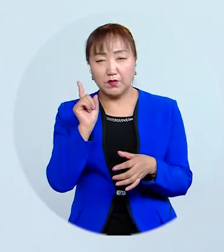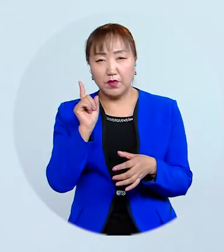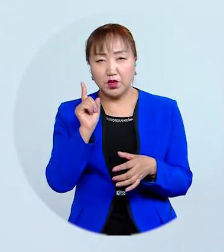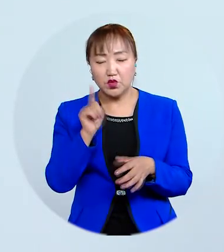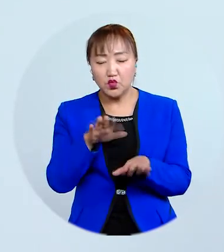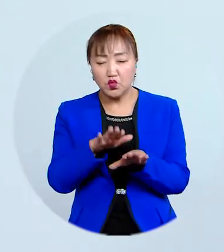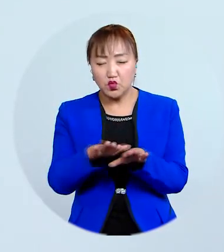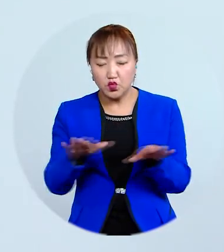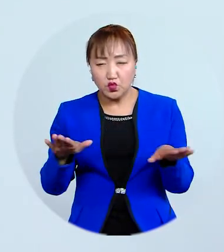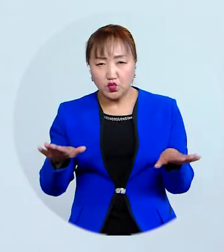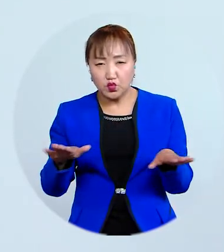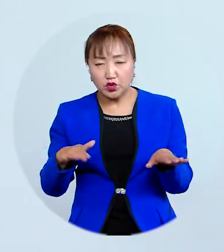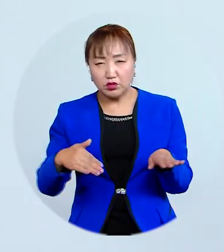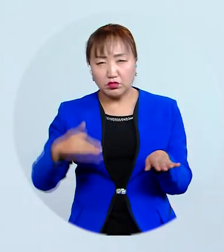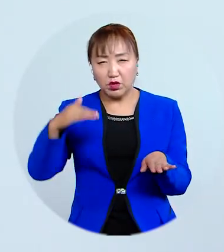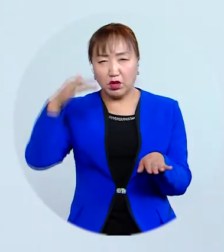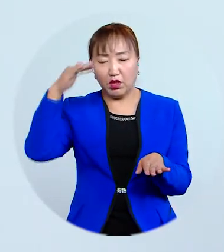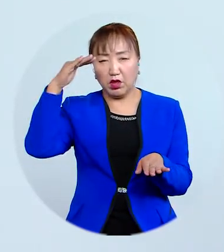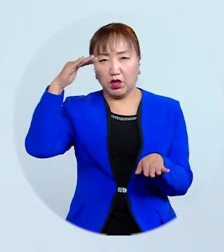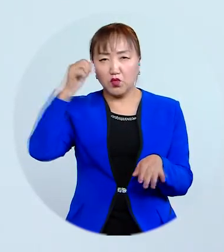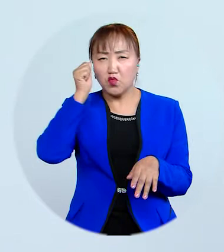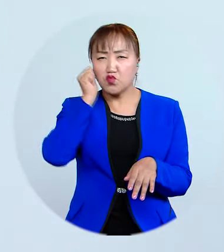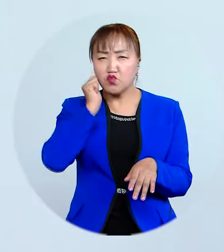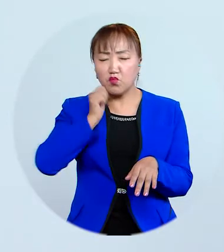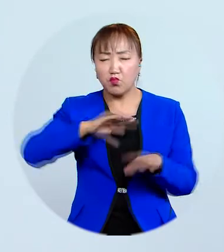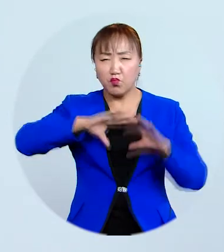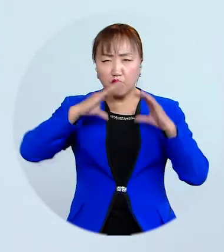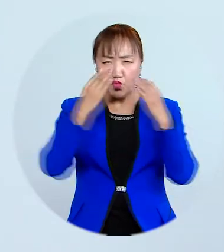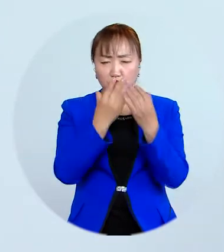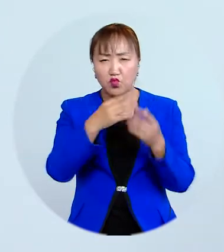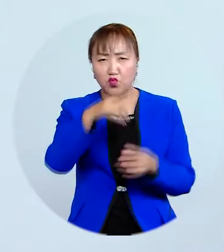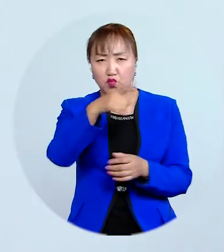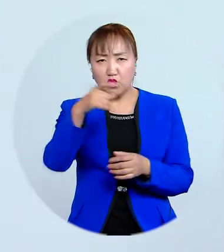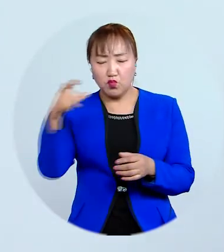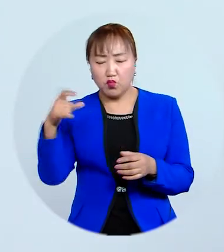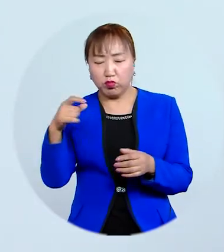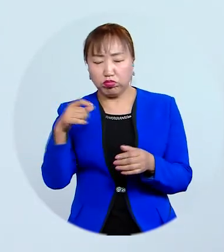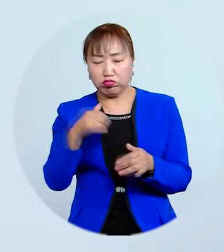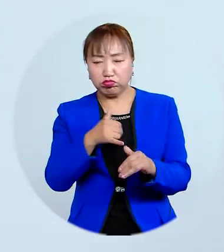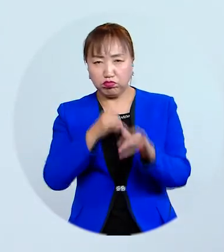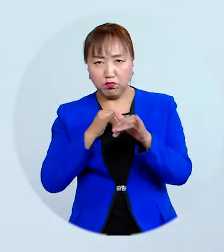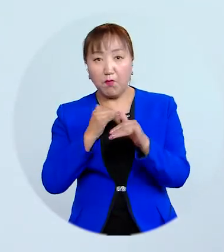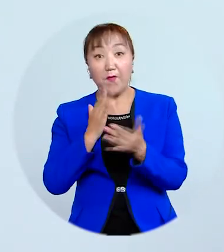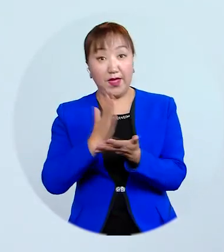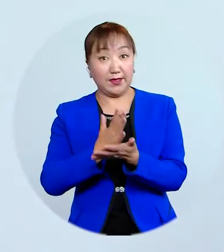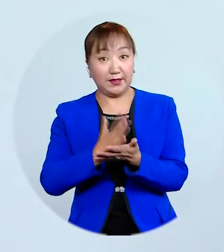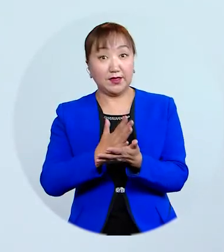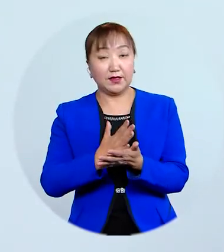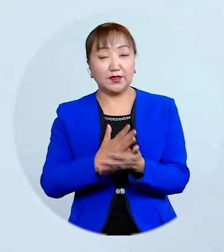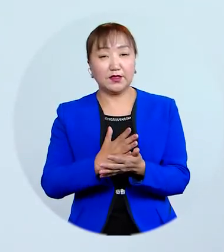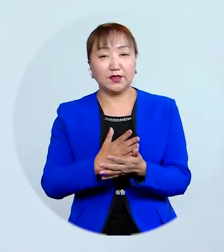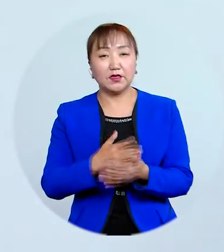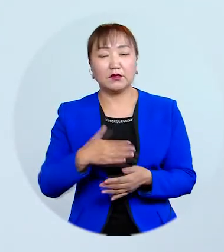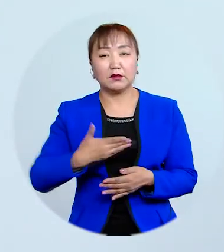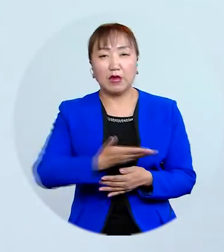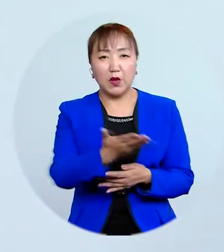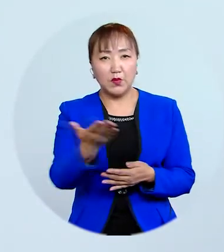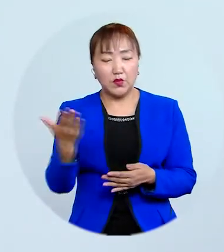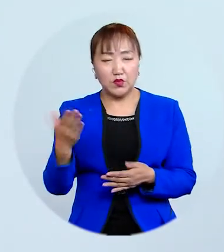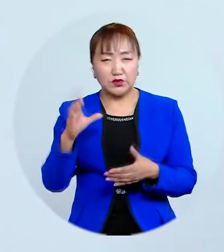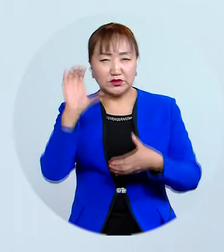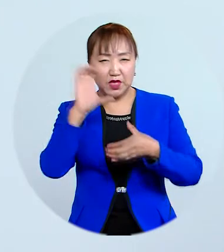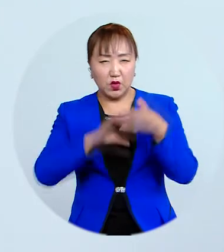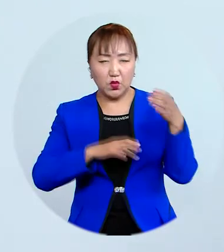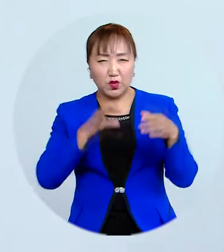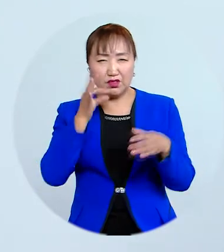настай болчраас тий 80 настай боорл хүртэл бол бүх төрлийн хүмүүст бол одоо хамрагддаг ийм зүйл байж байгаа. Тэгэхээр ер нь та бүхэн